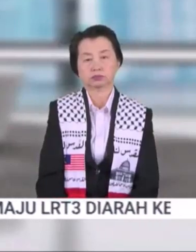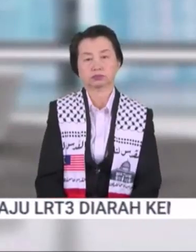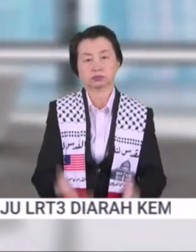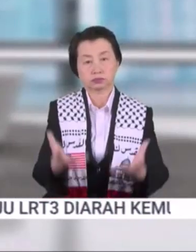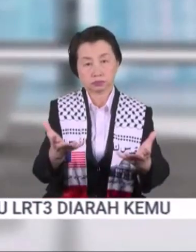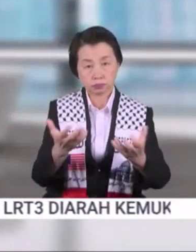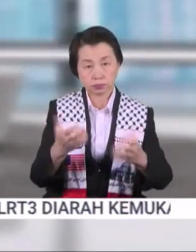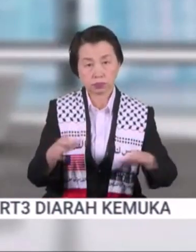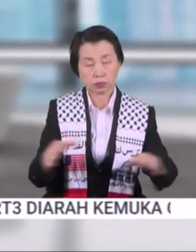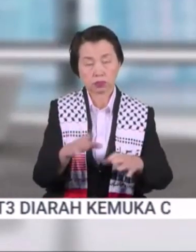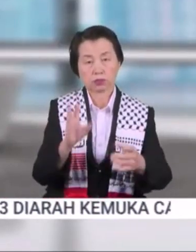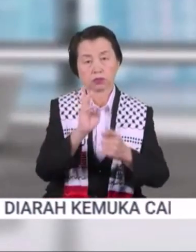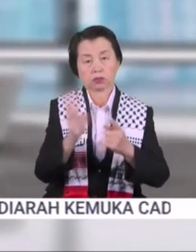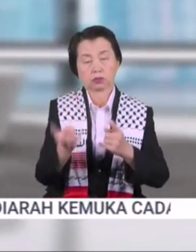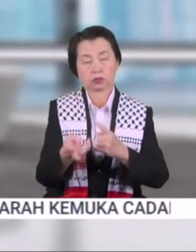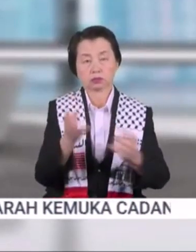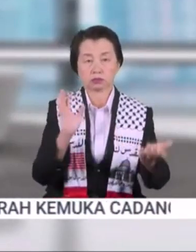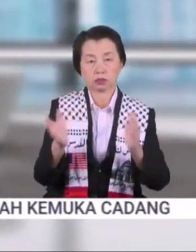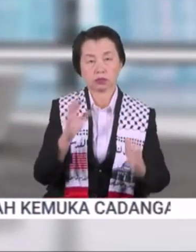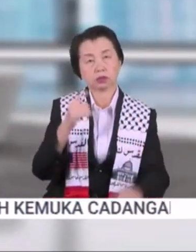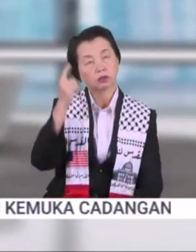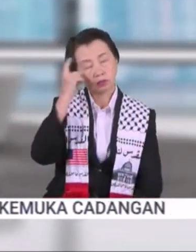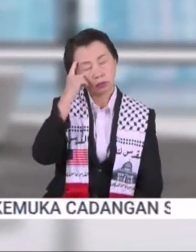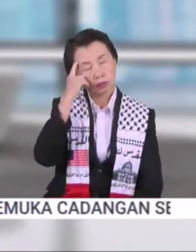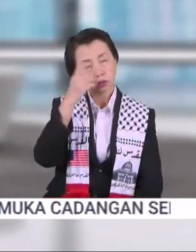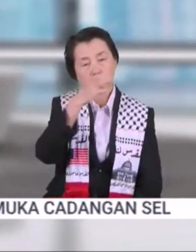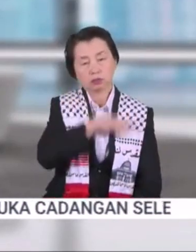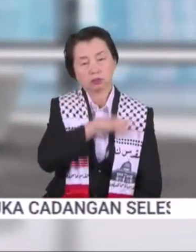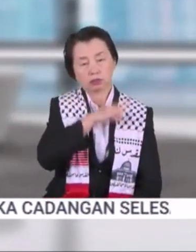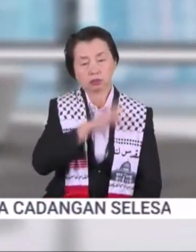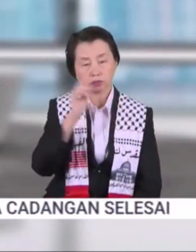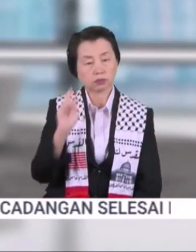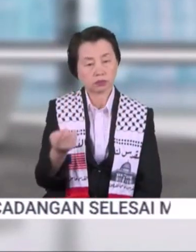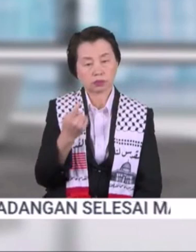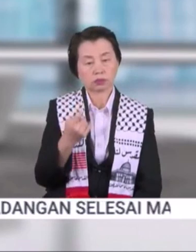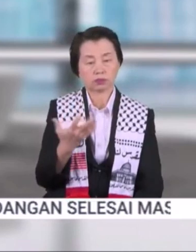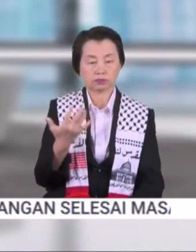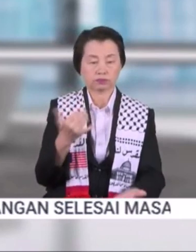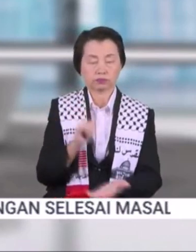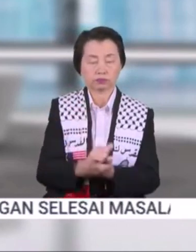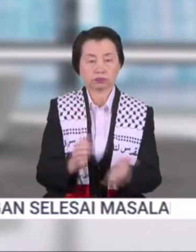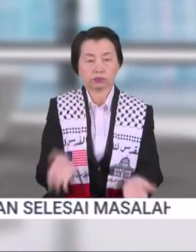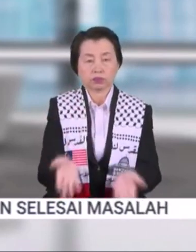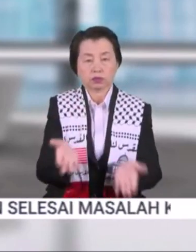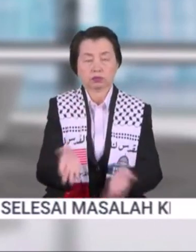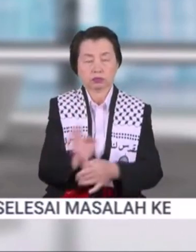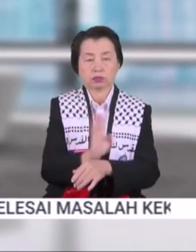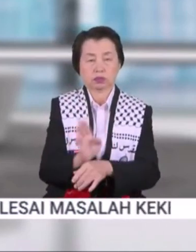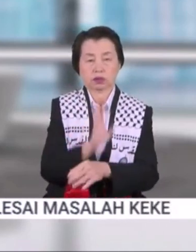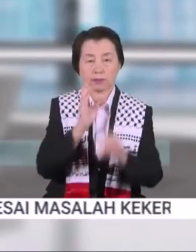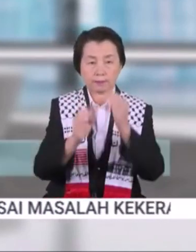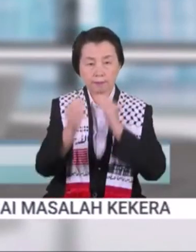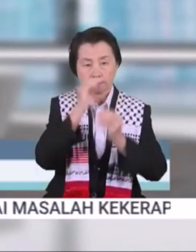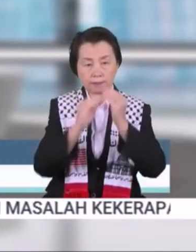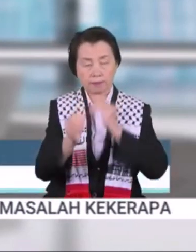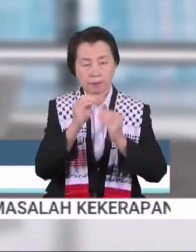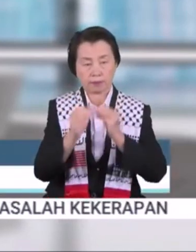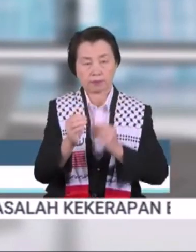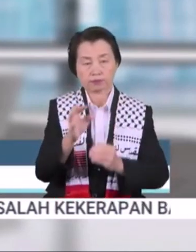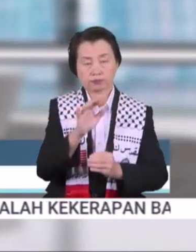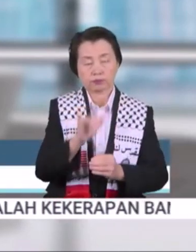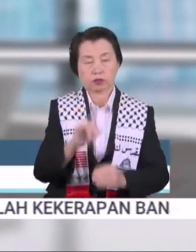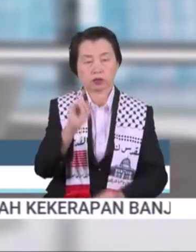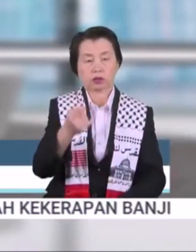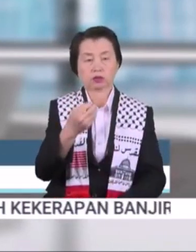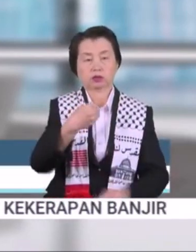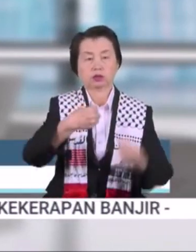mahu lakukan kebajikan berbanding hanya fikir keuntungan semata-mata. Itu motivasi peniaga makanan Muhammad Ashraf Muhammad Iqbar